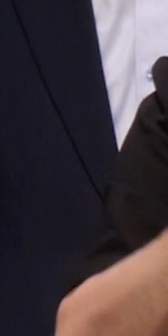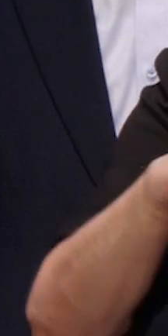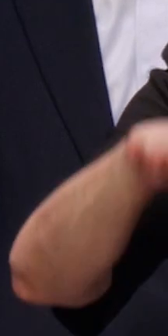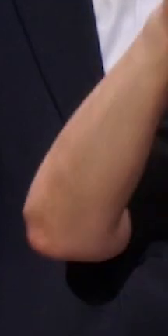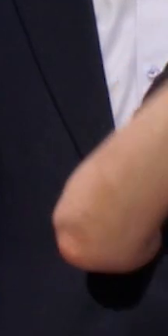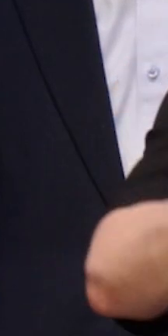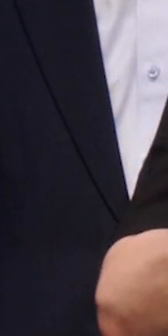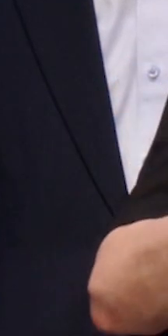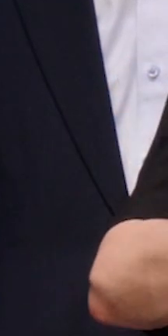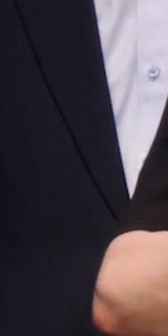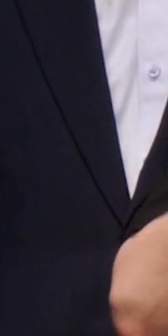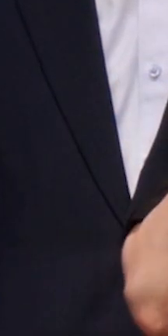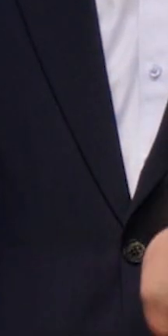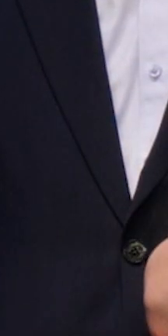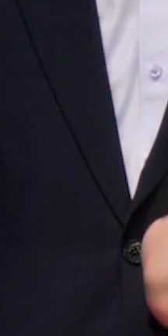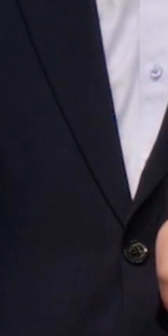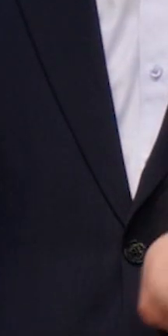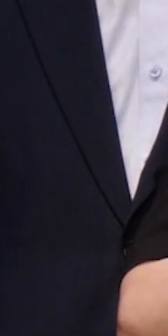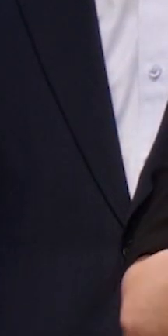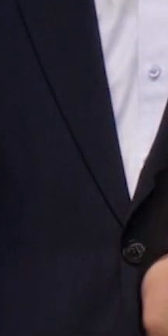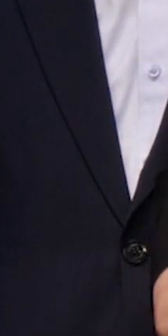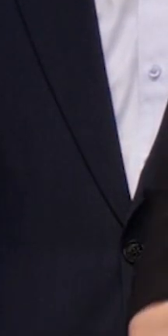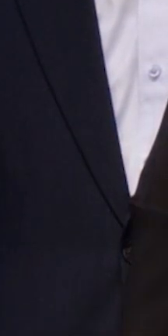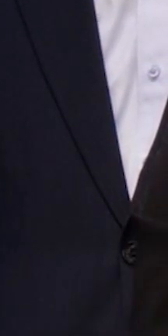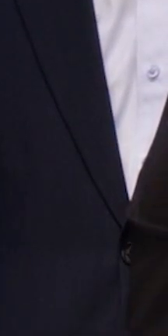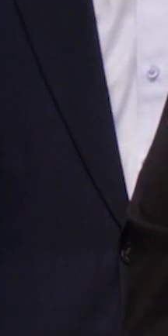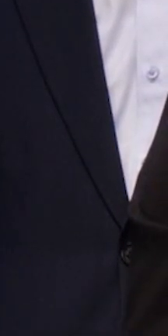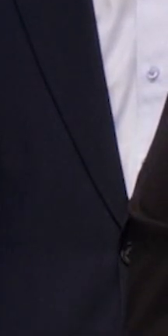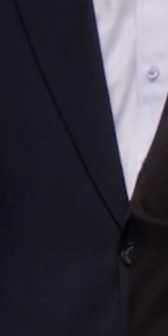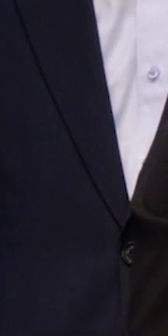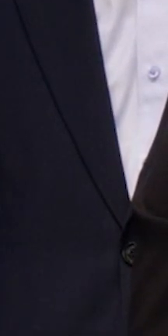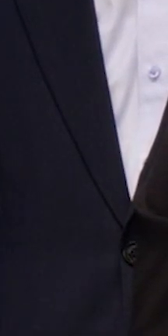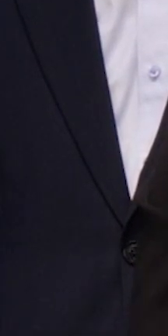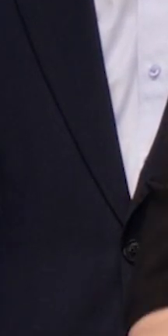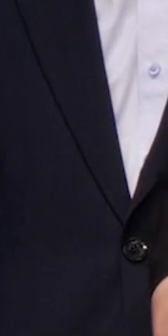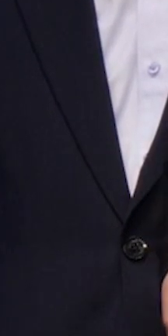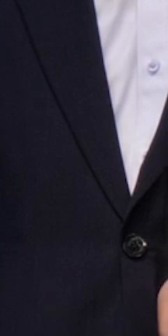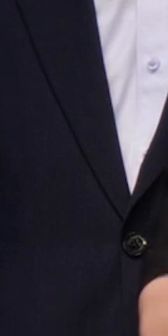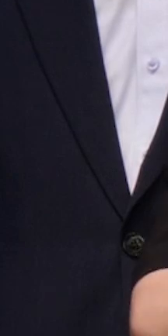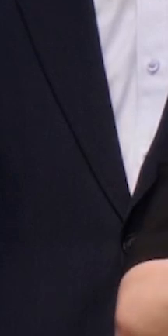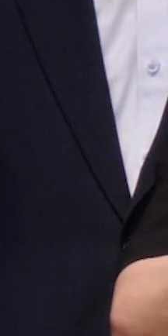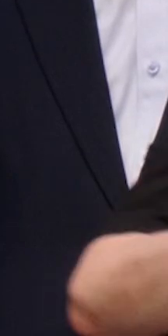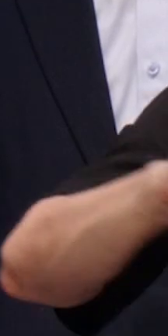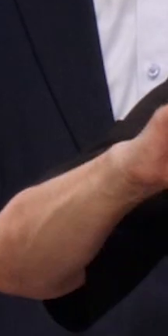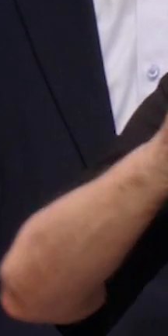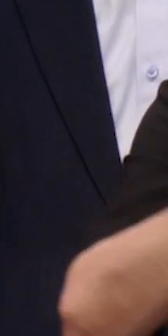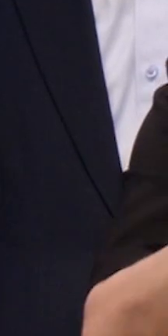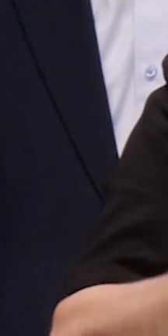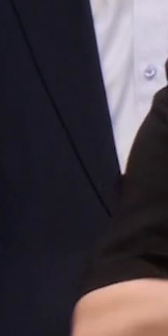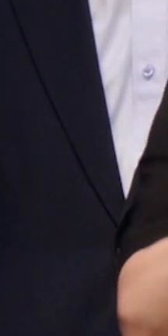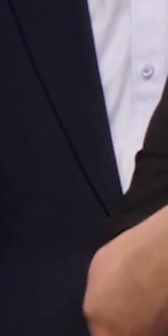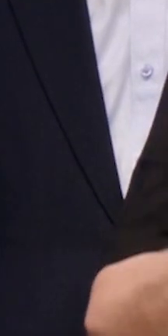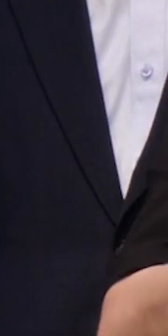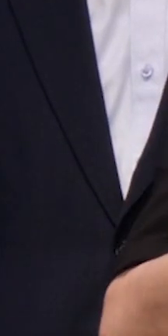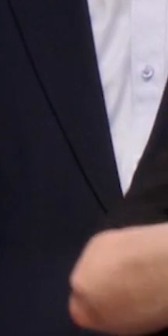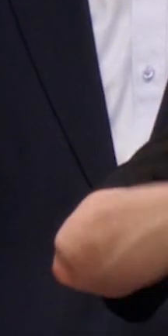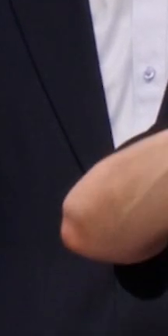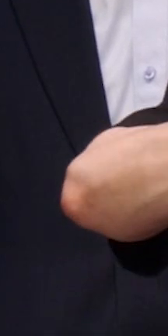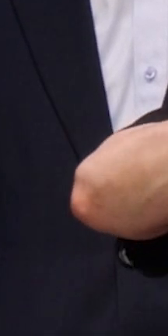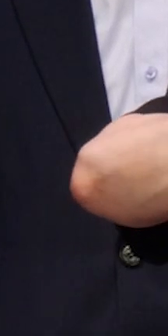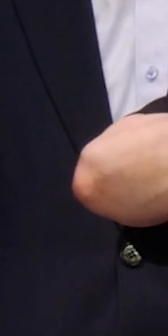우선인 자유민주주의 국가입니다. 그 나라들이 외교나 경제를 이슈로 오염수